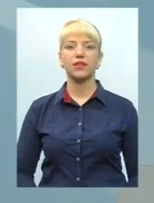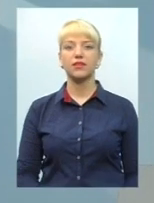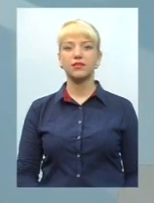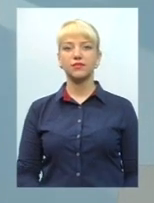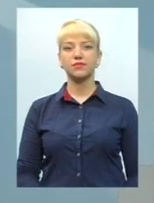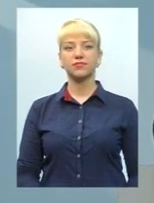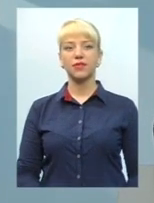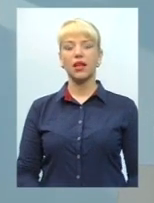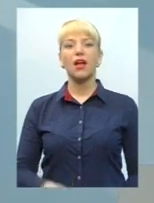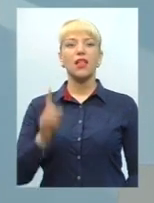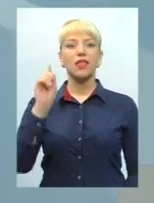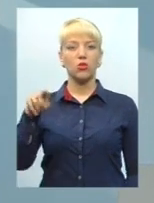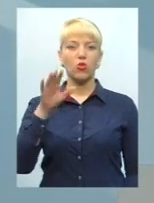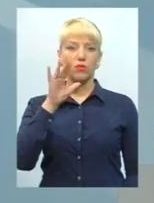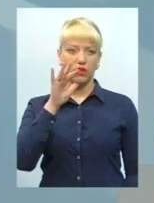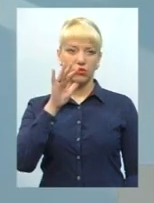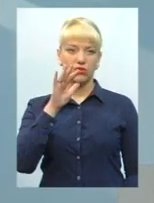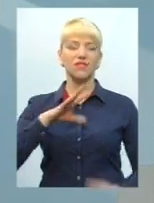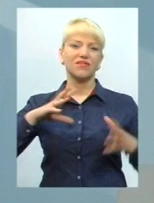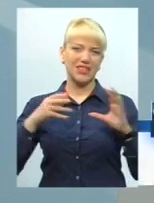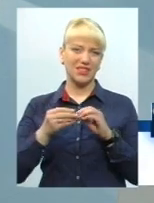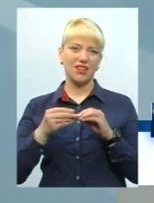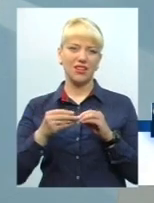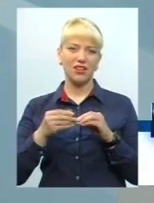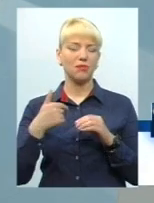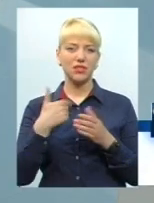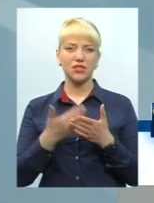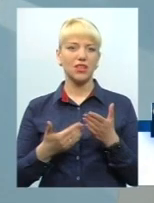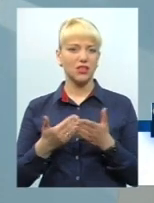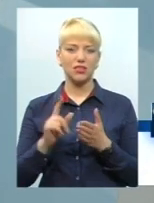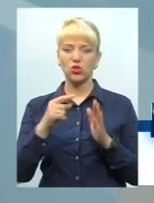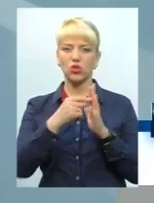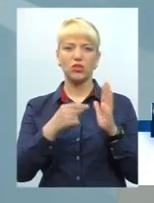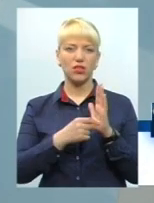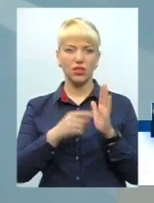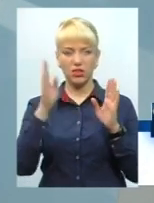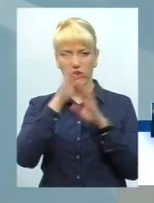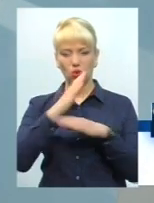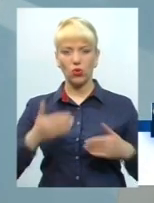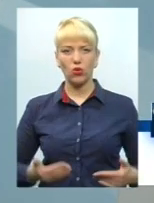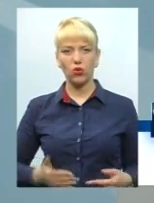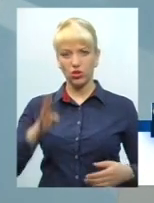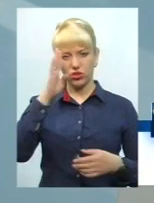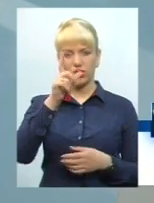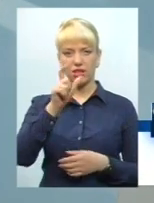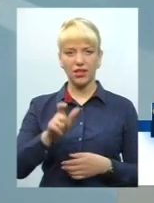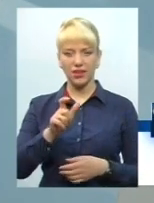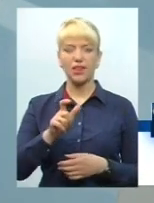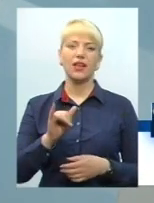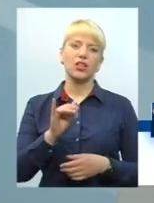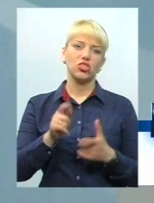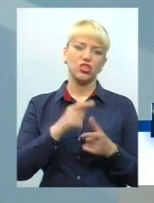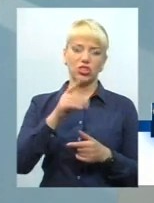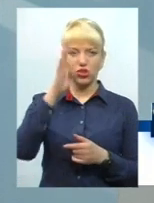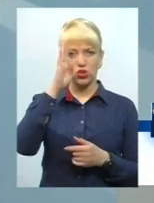Ви знаєте, в той період, взагалі, мені видається, що ділити долю жінки, долю чоловіка не потрібно. От,